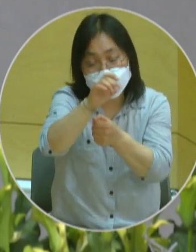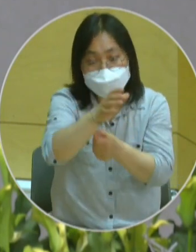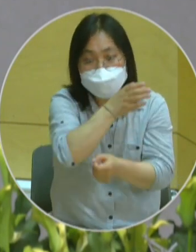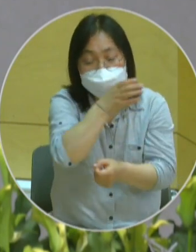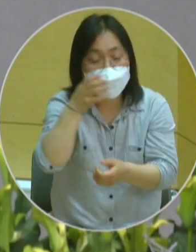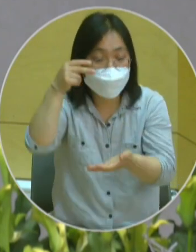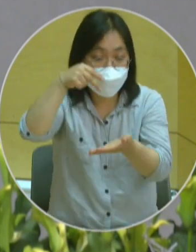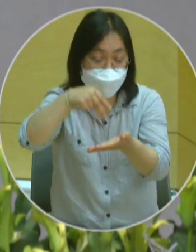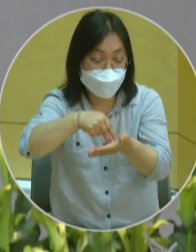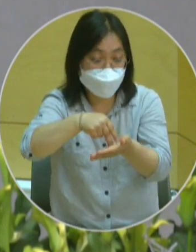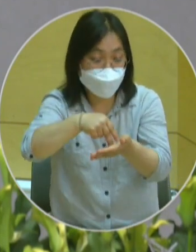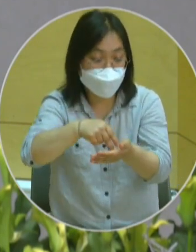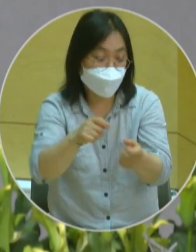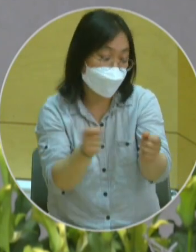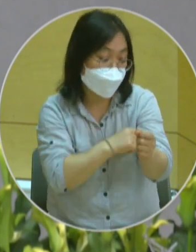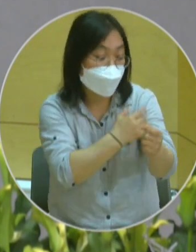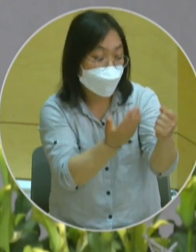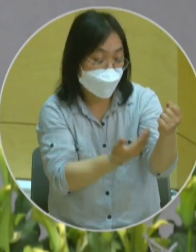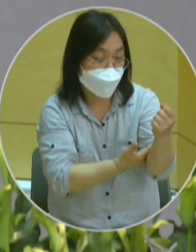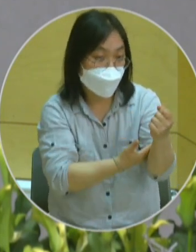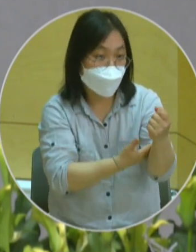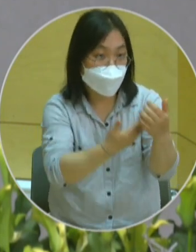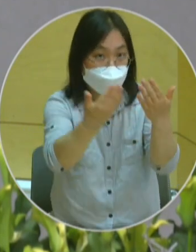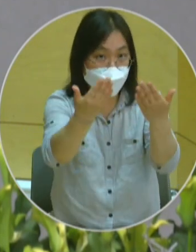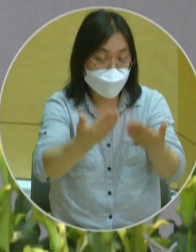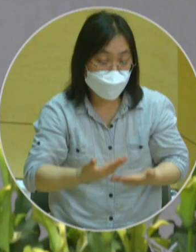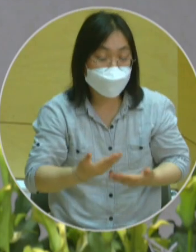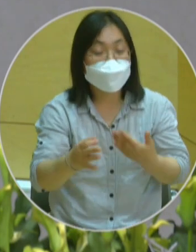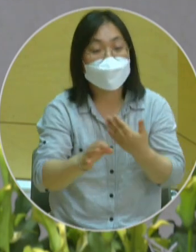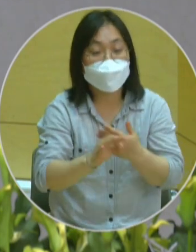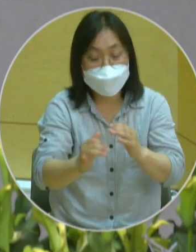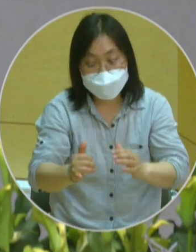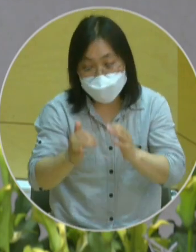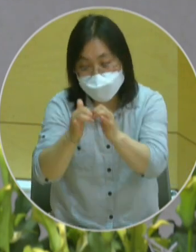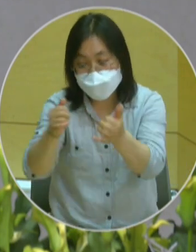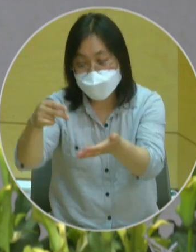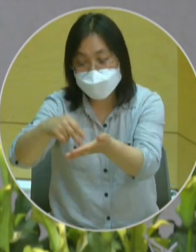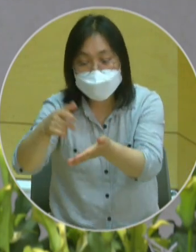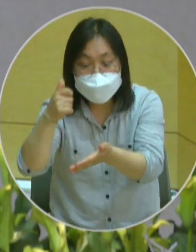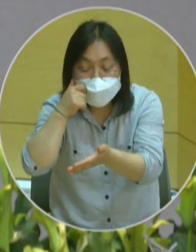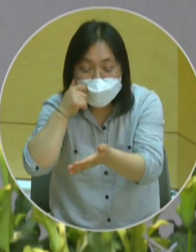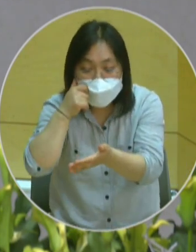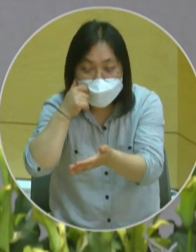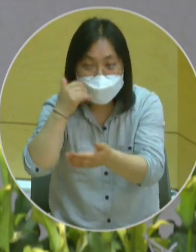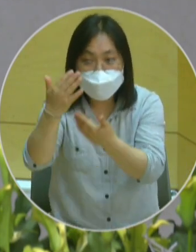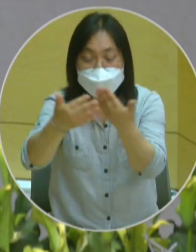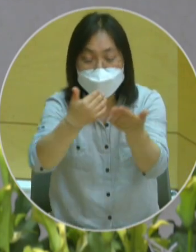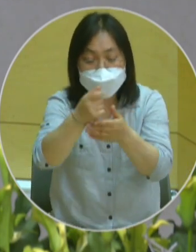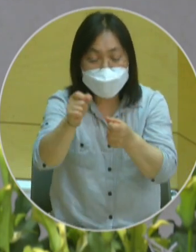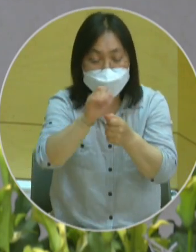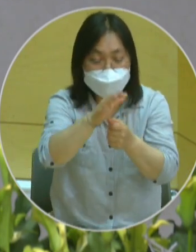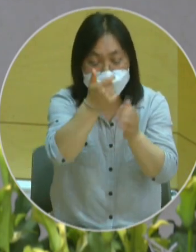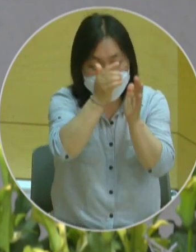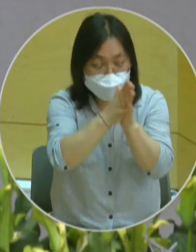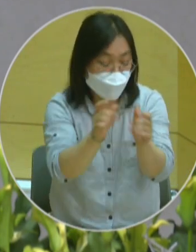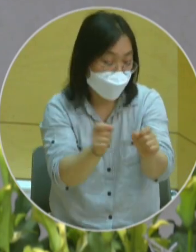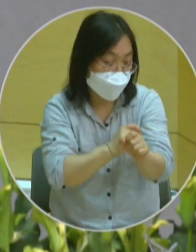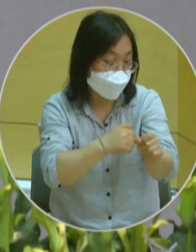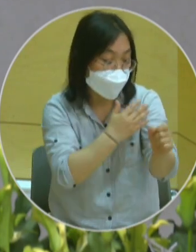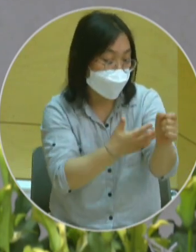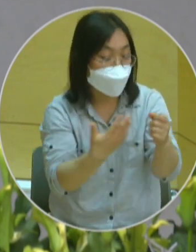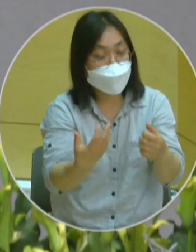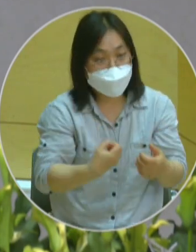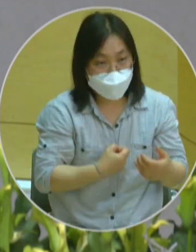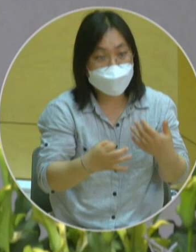수 있는 그 특권을 얻었다면, 세상의 사람들을 설 수 없는 하나님 앞에서의 그 기도의 특권을 얻었다면,